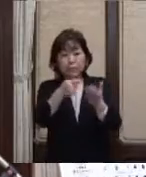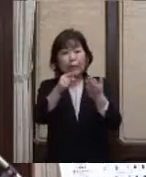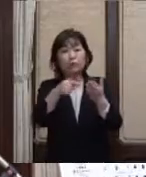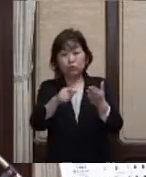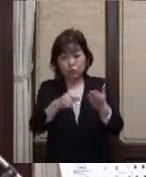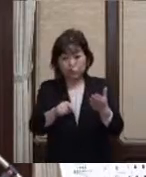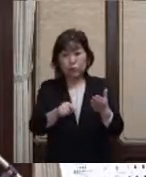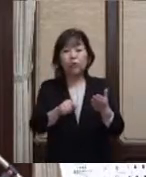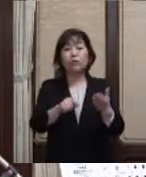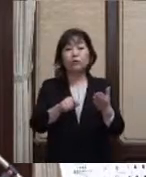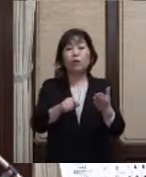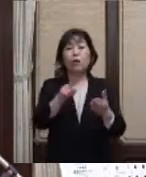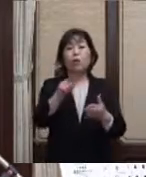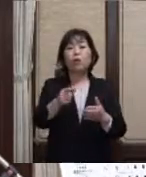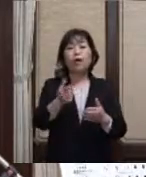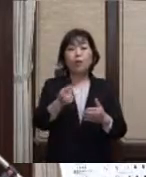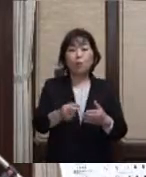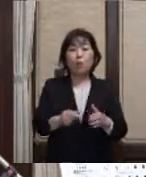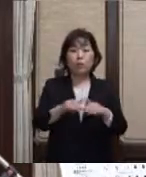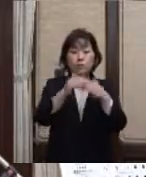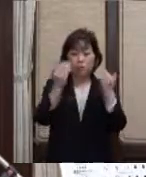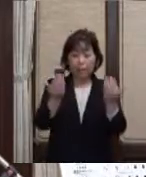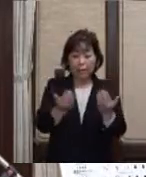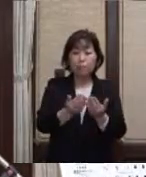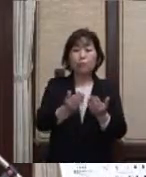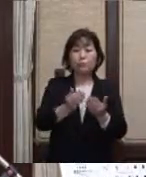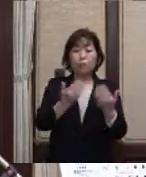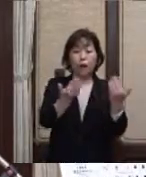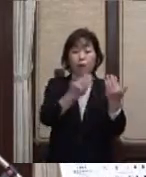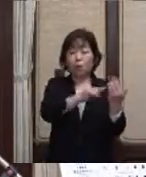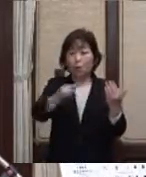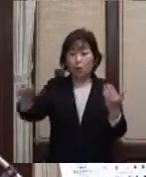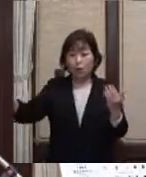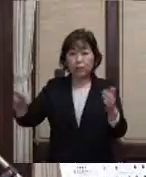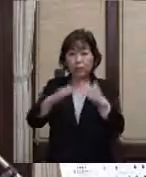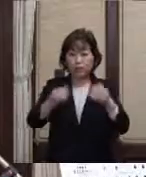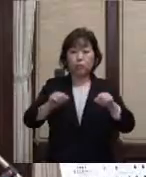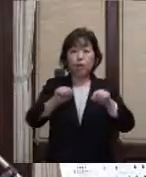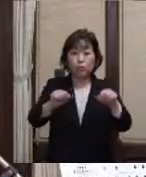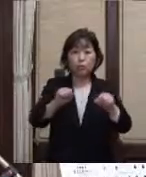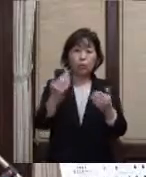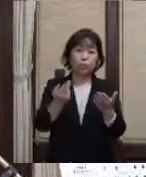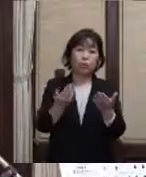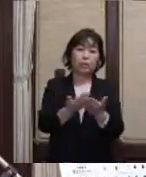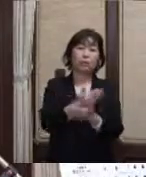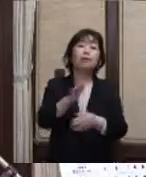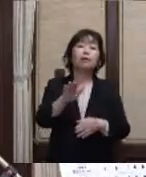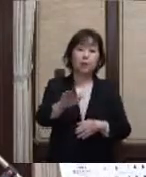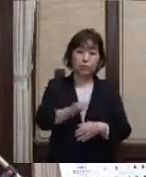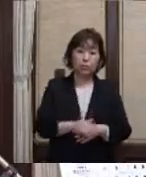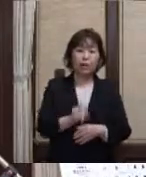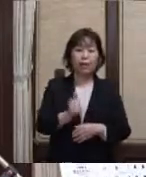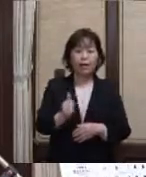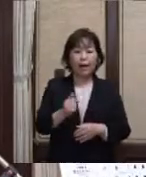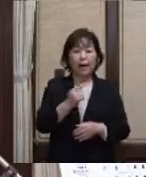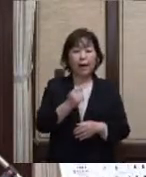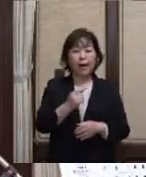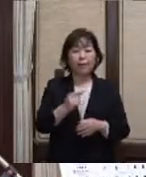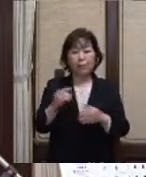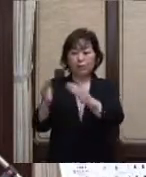ック、これも、全県で一斉にやるということになっていますので、ぜひただ単に